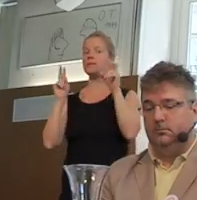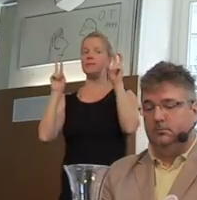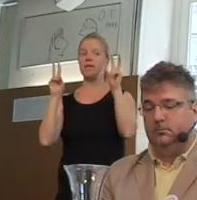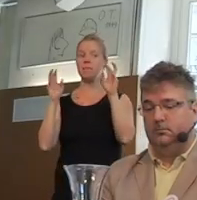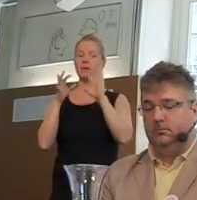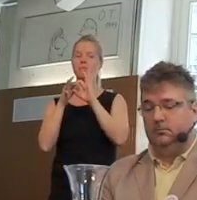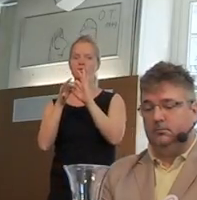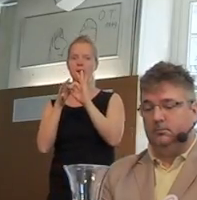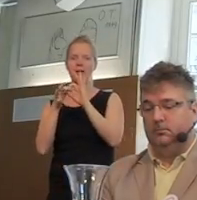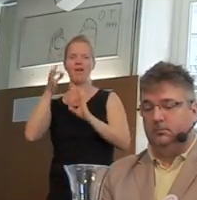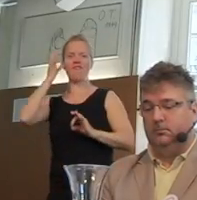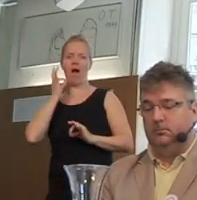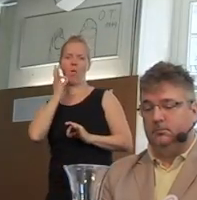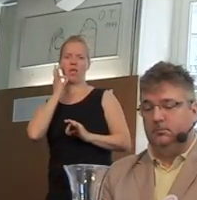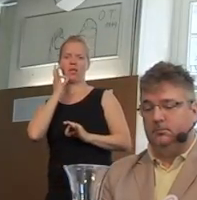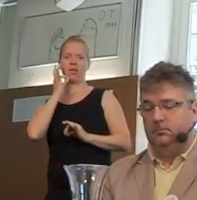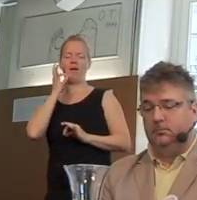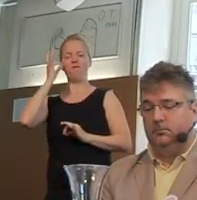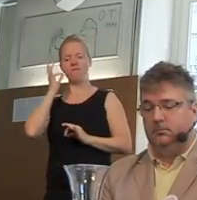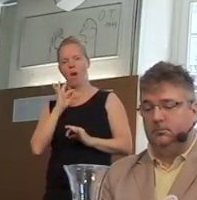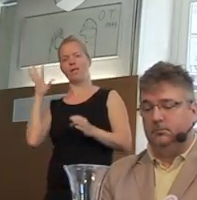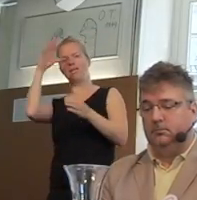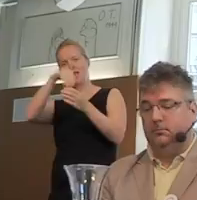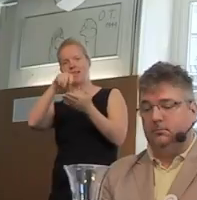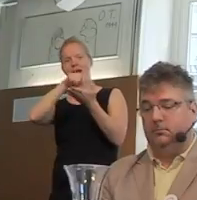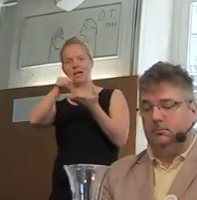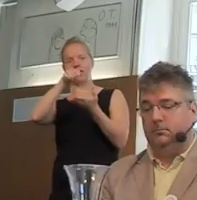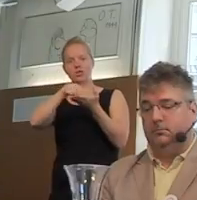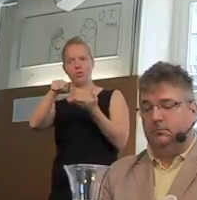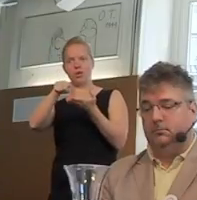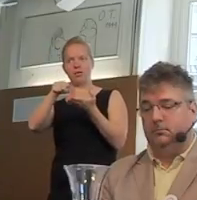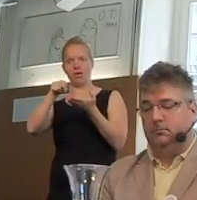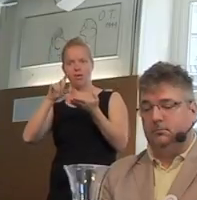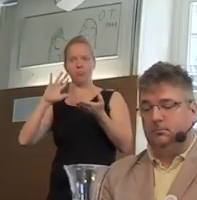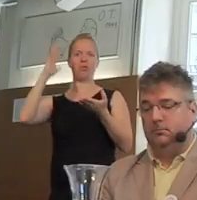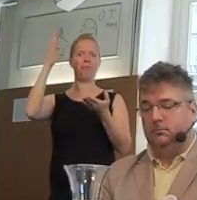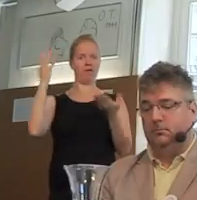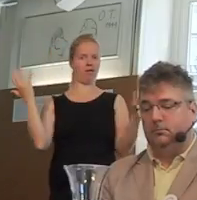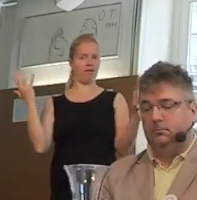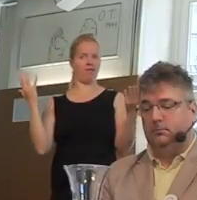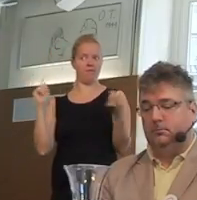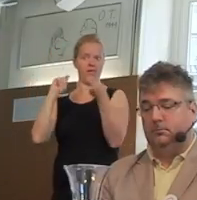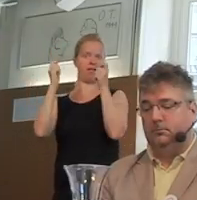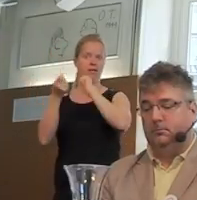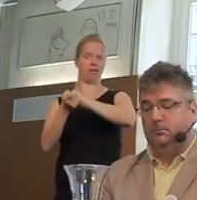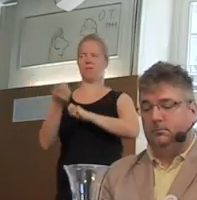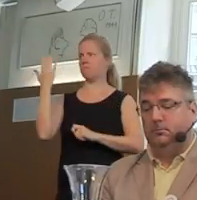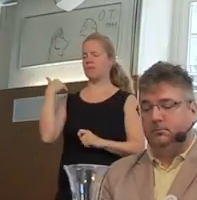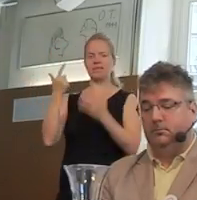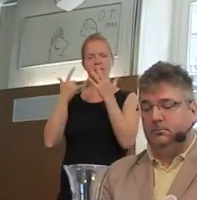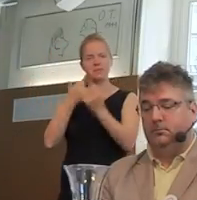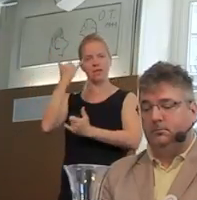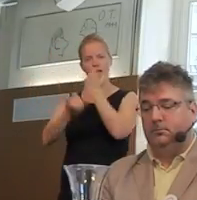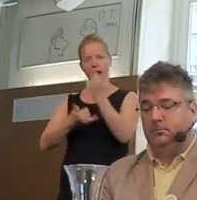der Eroberung der Frauen in den Redaktionen. Ja, ab den 70er Jahren ist deutlich die Situation